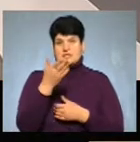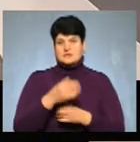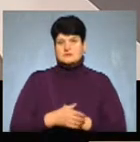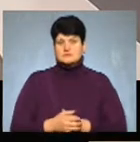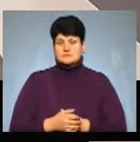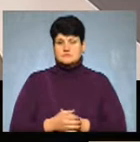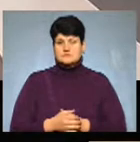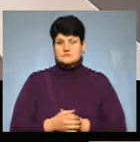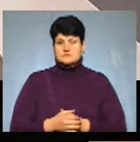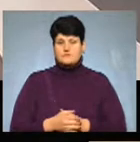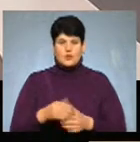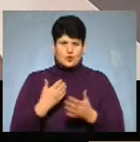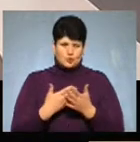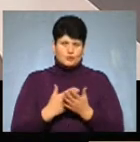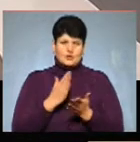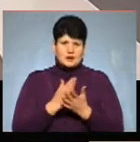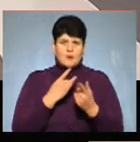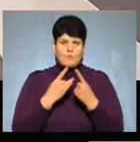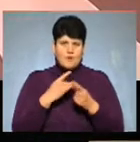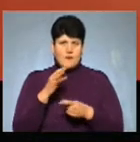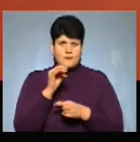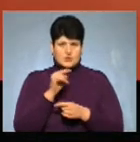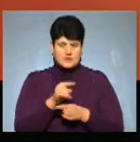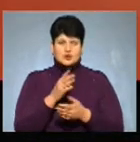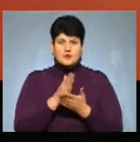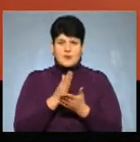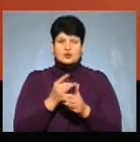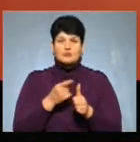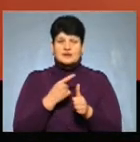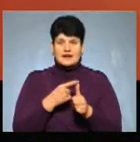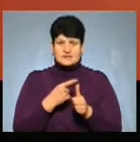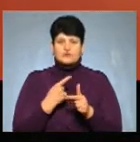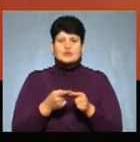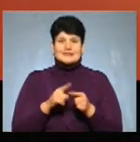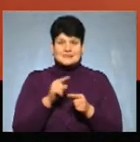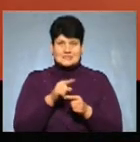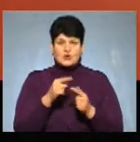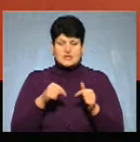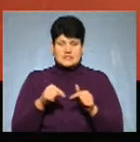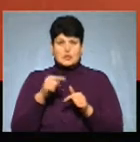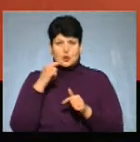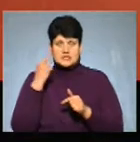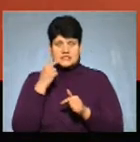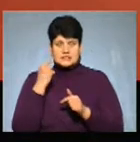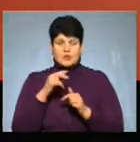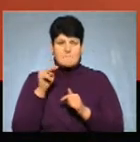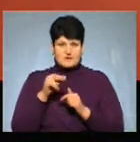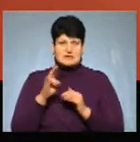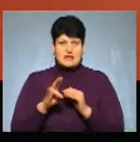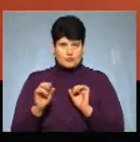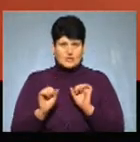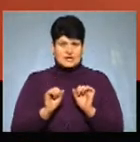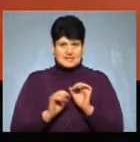Росії. Тобто йде мова про те, що матимуть назву ці організації Російської Православної